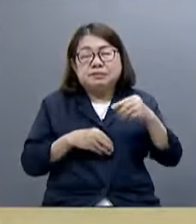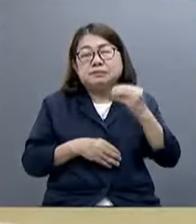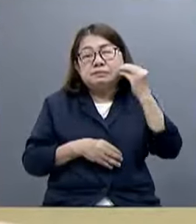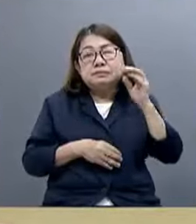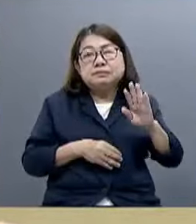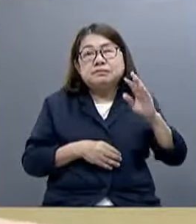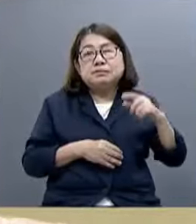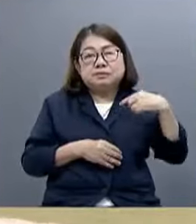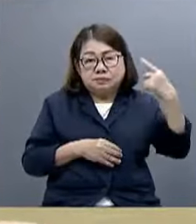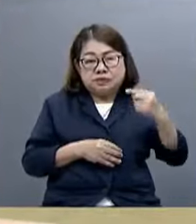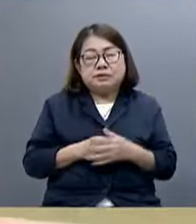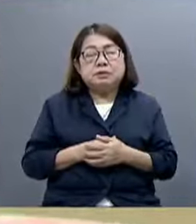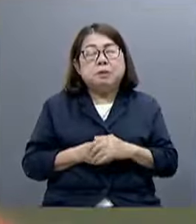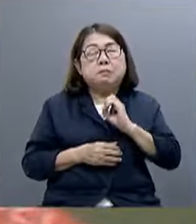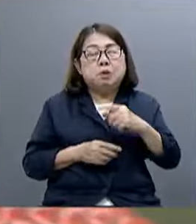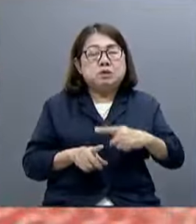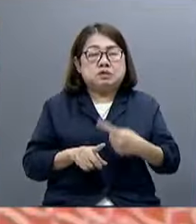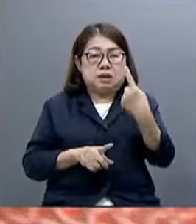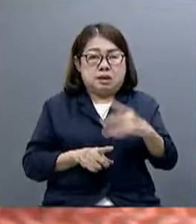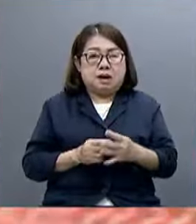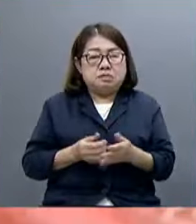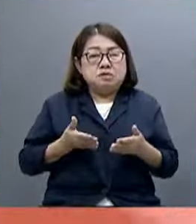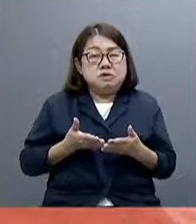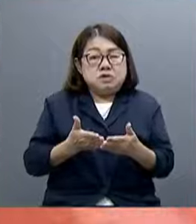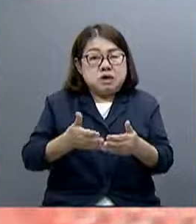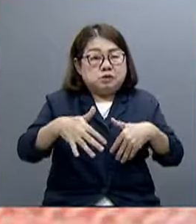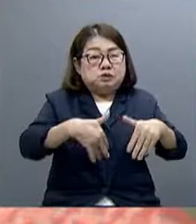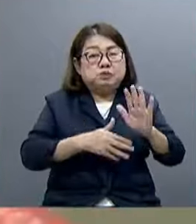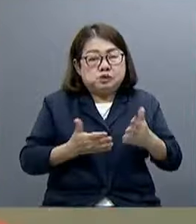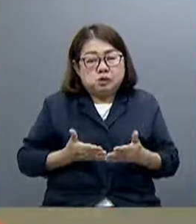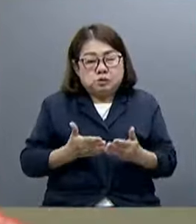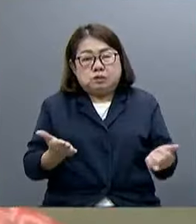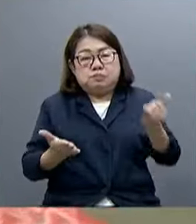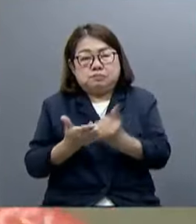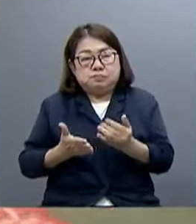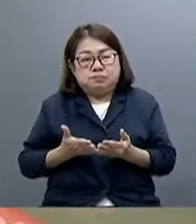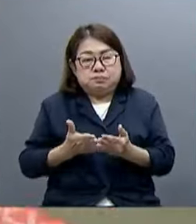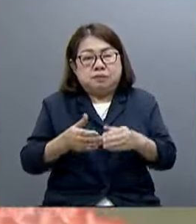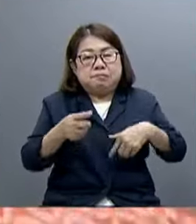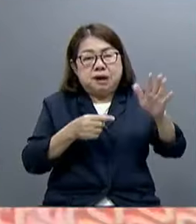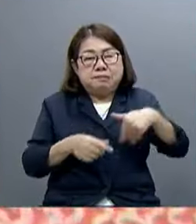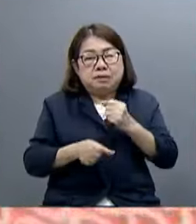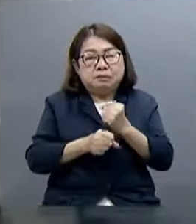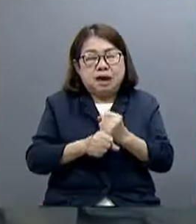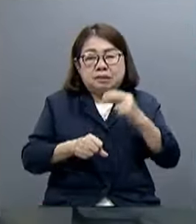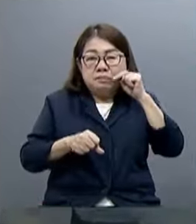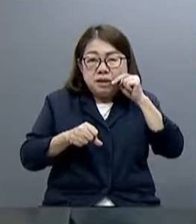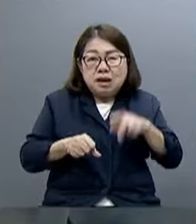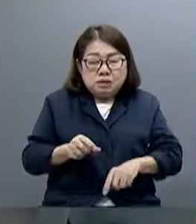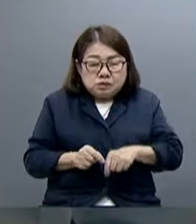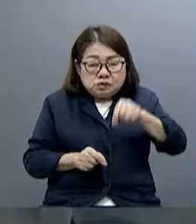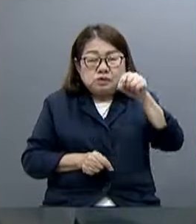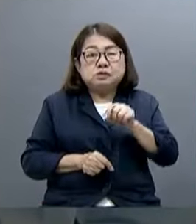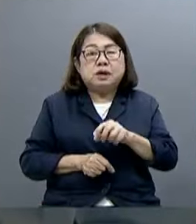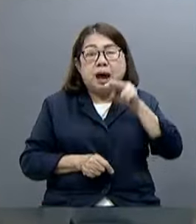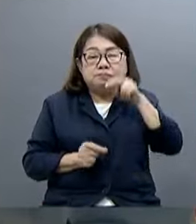ป็นเวลากว่า1เดือนแล้วที่เธอใช้เรือของชุมชนเพื่อออกไปทำงานเพราะน้ำท่วมสูงใต้ถุนบ้านกว่า2เมตรเธอบอกค่ะว่าอย